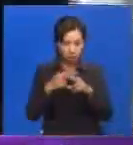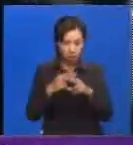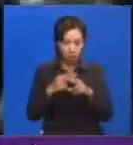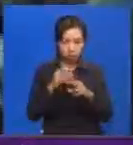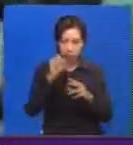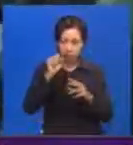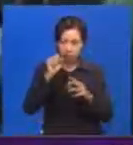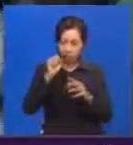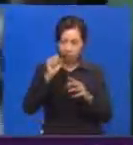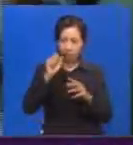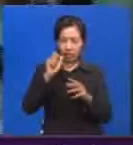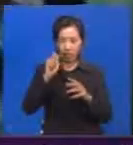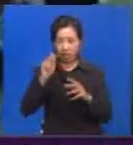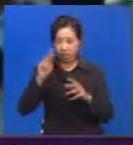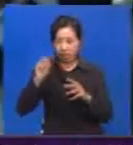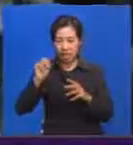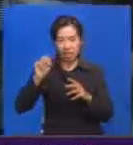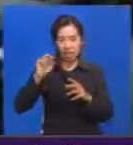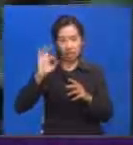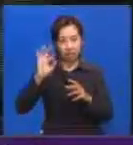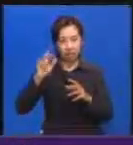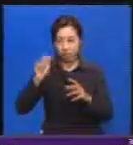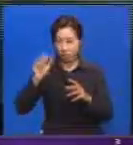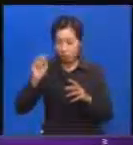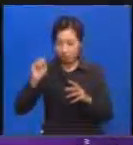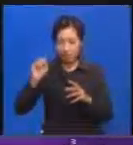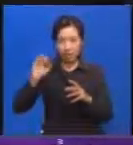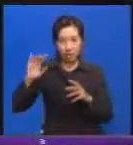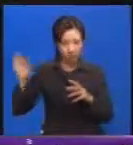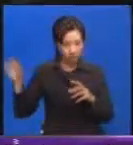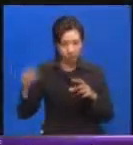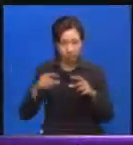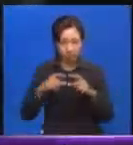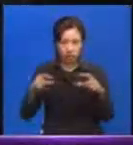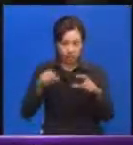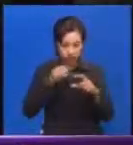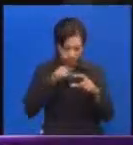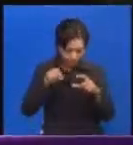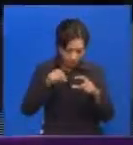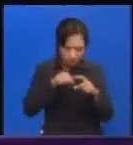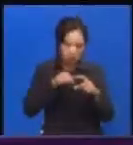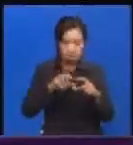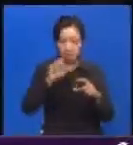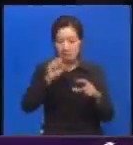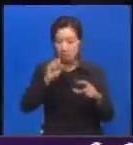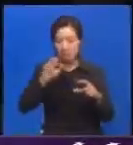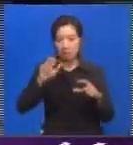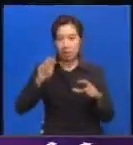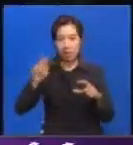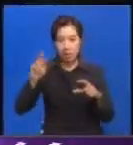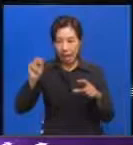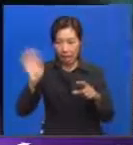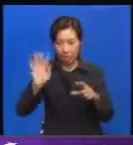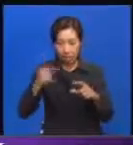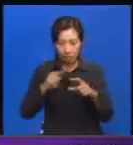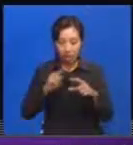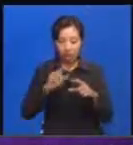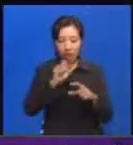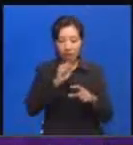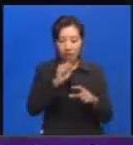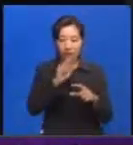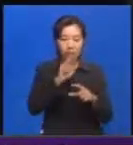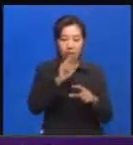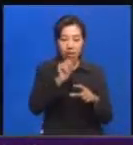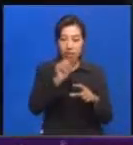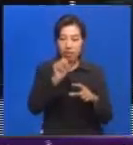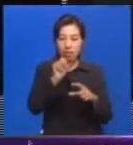แต่ปรากฏว่าในแต่ละฉบับกลับมีภาษาอังกฤษว่าnon transit Goเจ้าหน้าที่จึงแจ้งข้อหามีไว้ซึ่งนำ